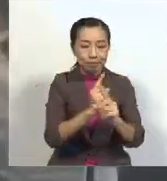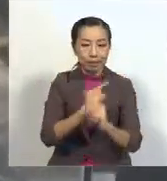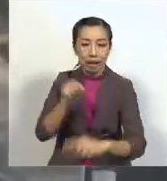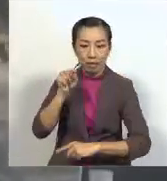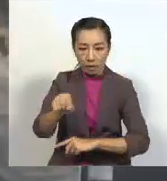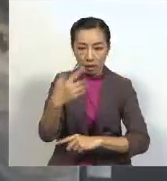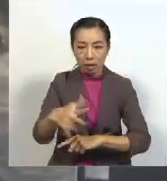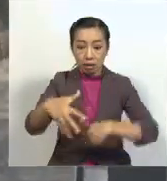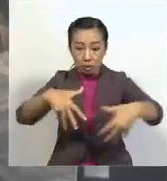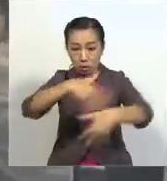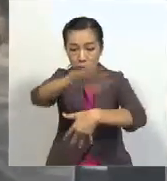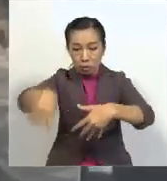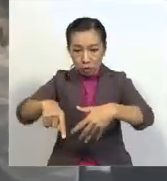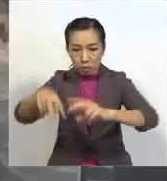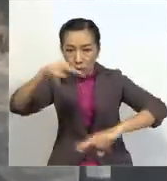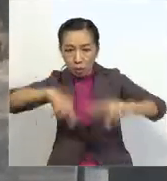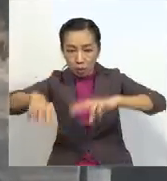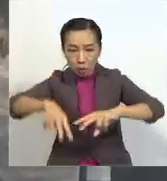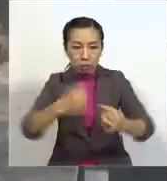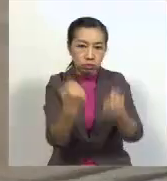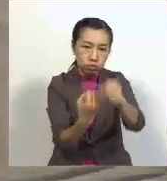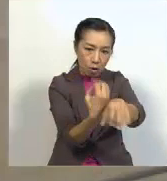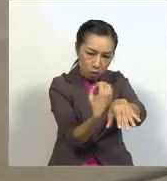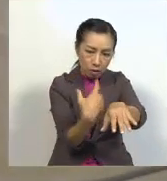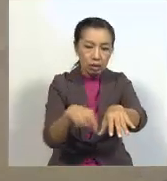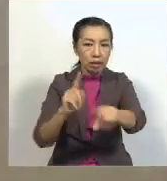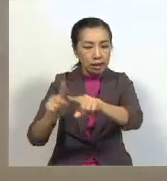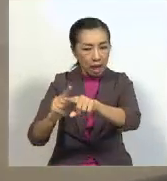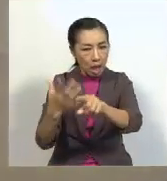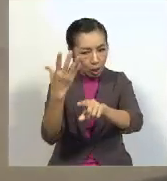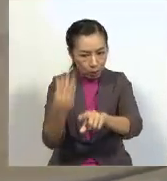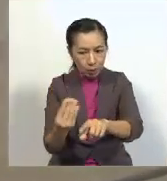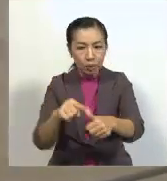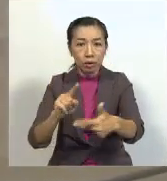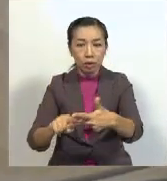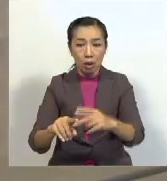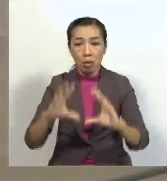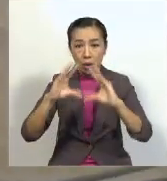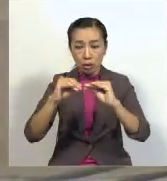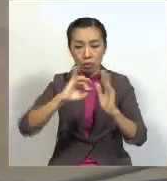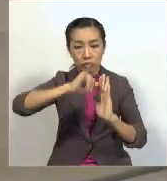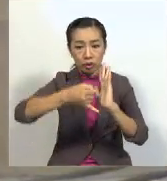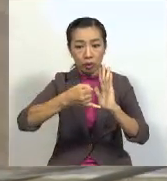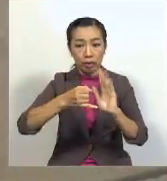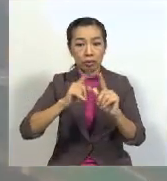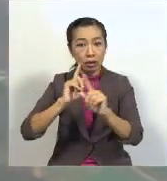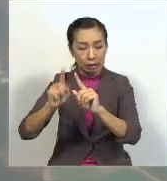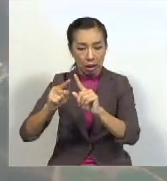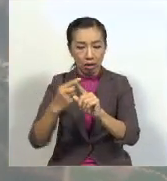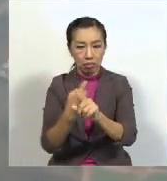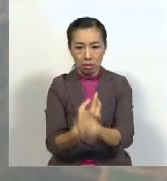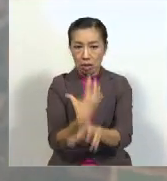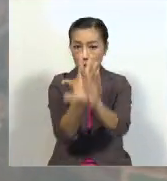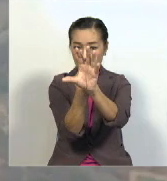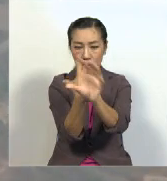พื้นที่ลดปริมาณฝุ่นจากแหล่งกำเนิดขณะเดียวกันนะคะท่านบอกว่ามีการประชุมคอนเฟอเรนซ์ไปยังผู้ว่าราชการจังหวัดที่จะต้อง